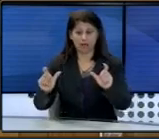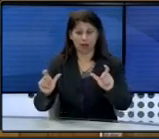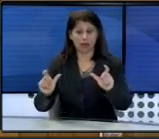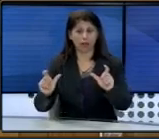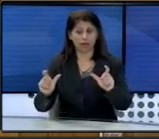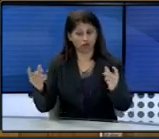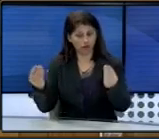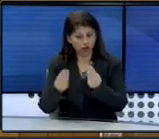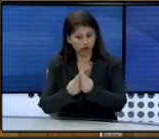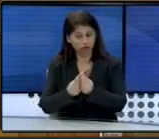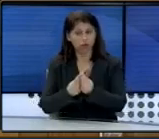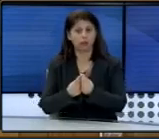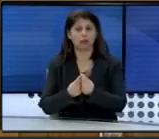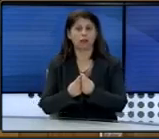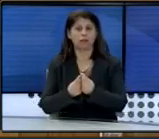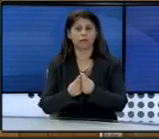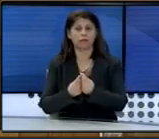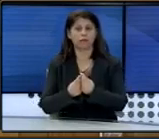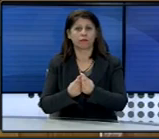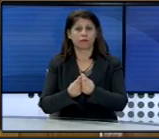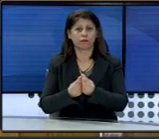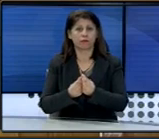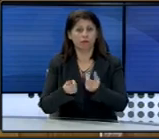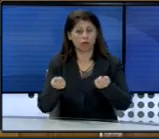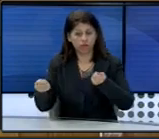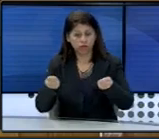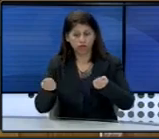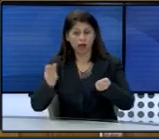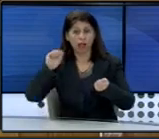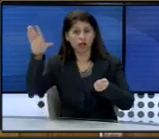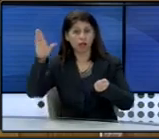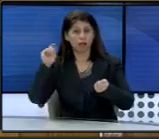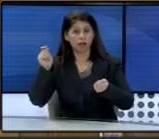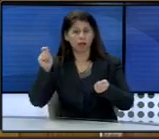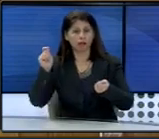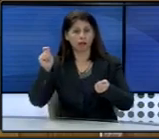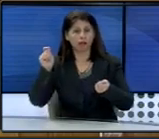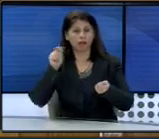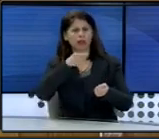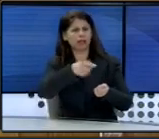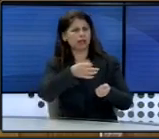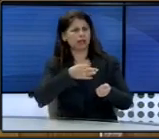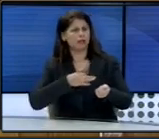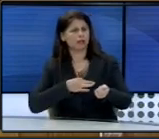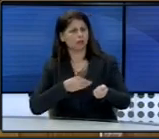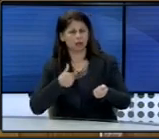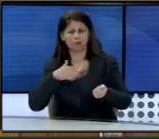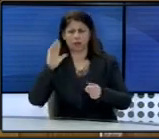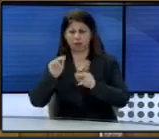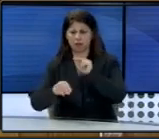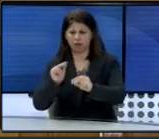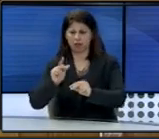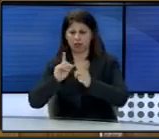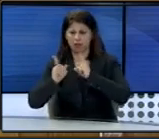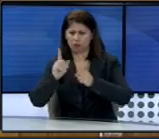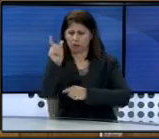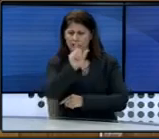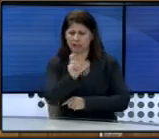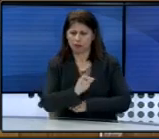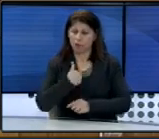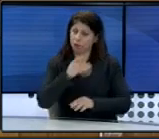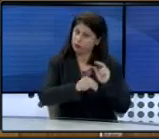συγκροτημένη και μια συγκροτημένη εξωτερική πολιτική. Και μας είπατε ότι καταψηφίσαμε τη συμφωνία με την Ιταλία